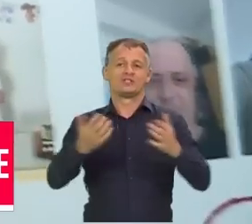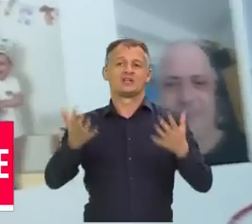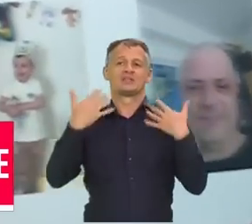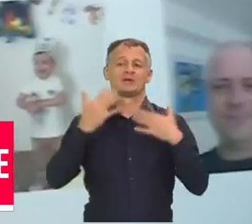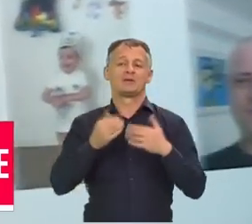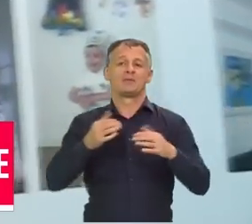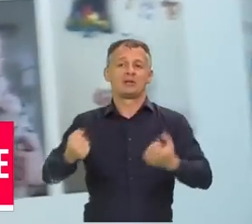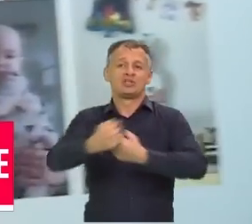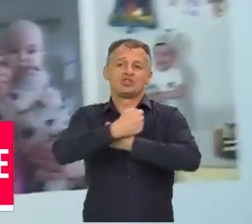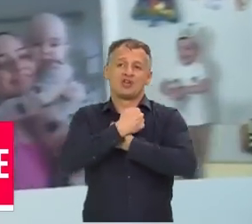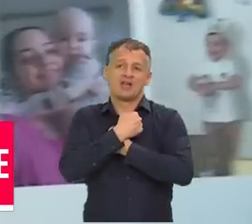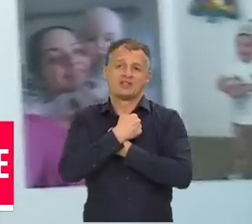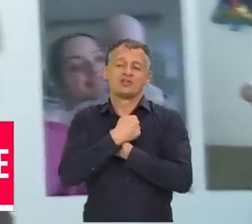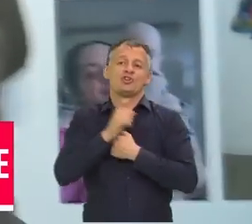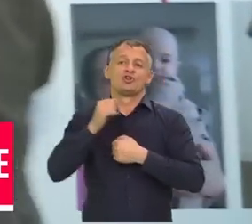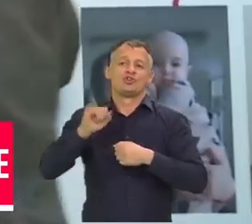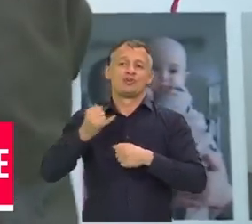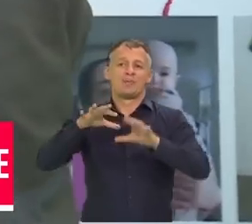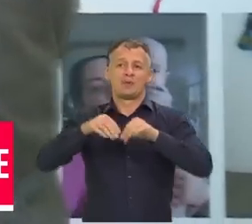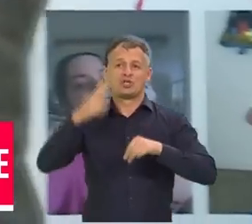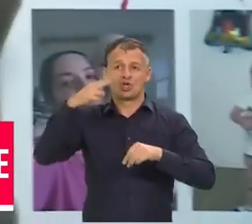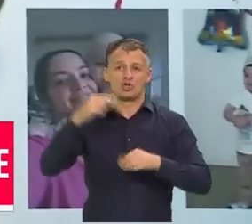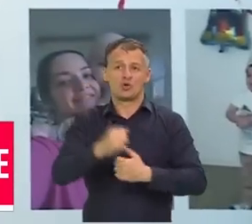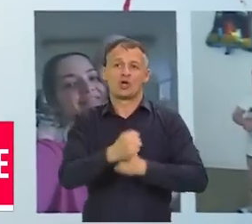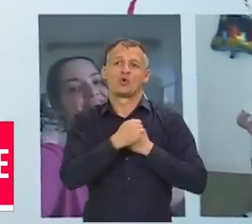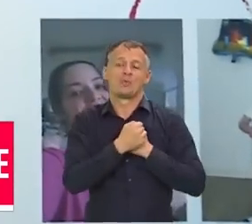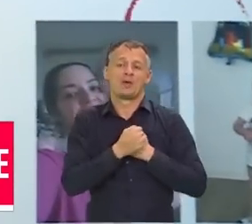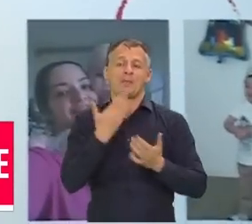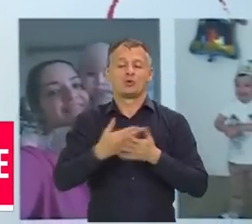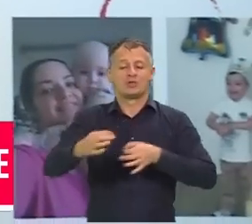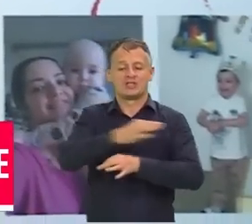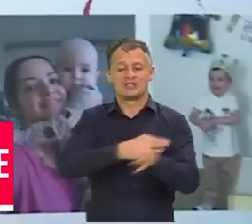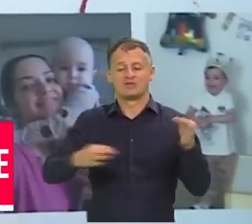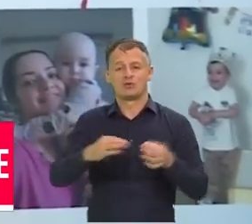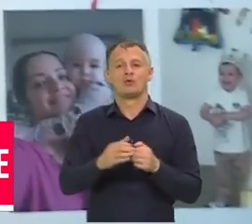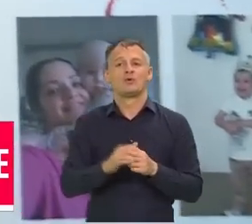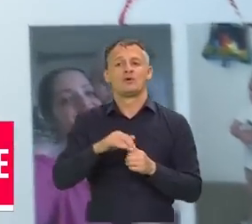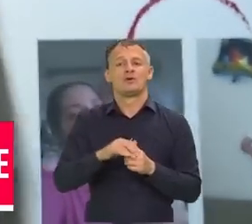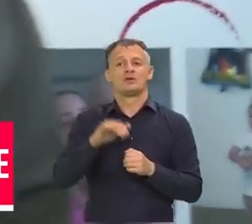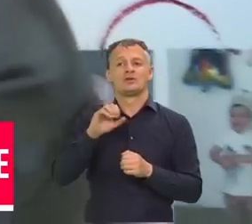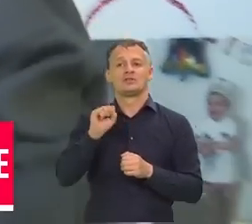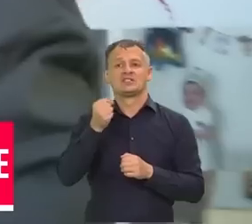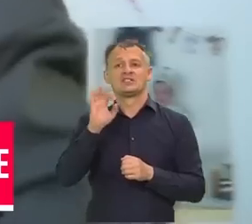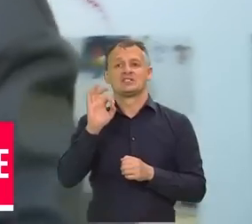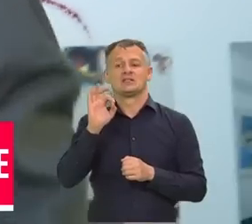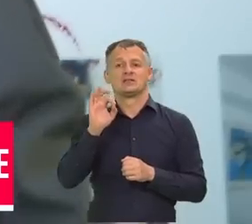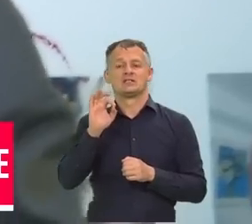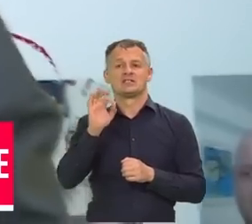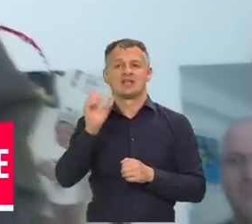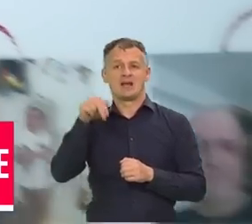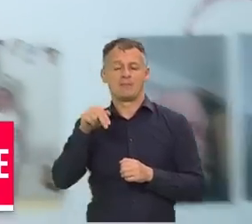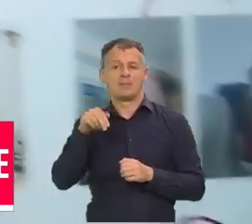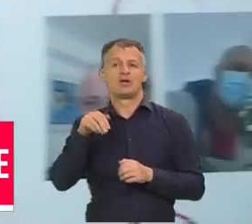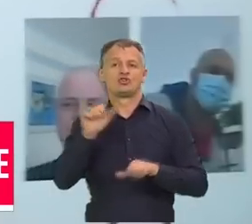primesc și oferă în continuare iubire. Totul datorită transplantului medular cu celule STEM donate. Panoul e plin cu fotografii din 2